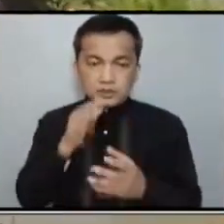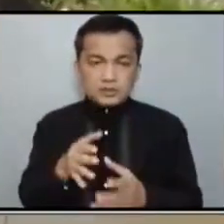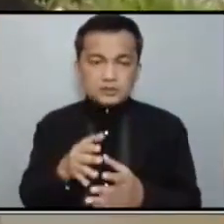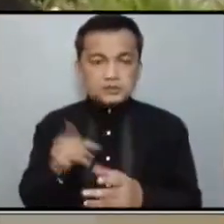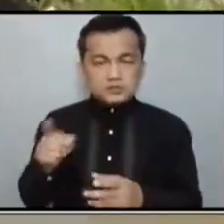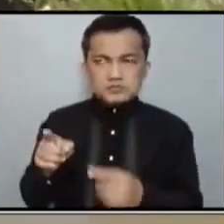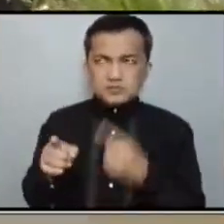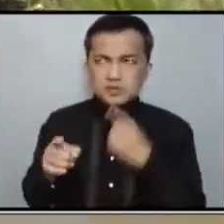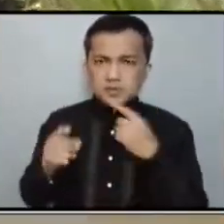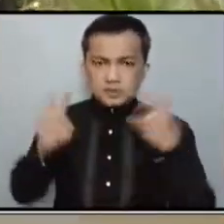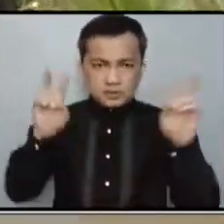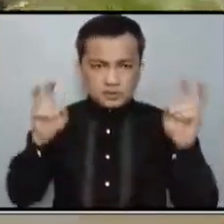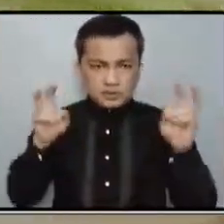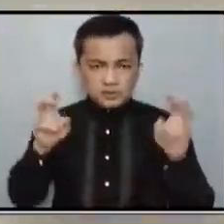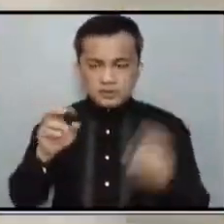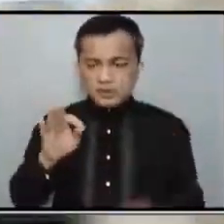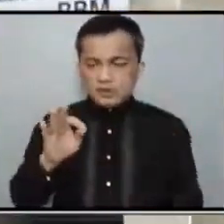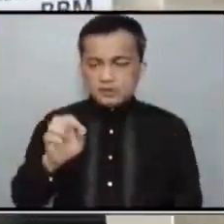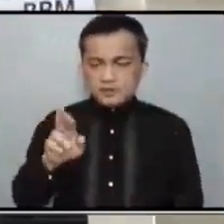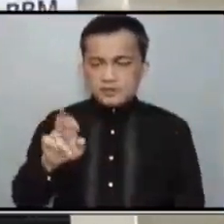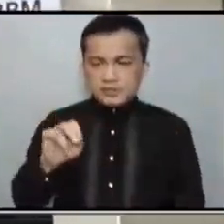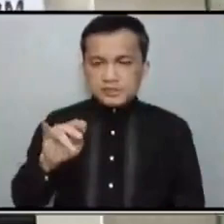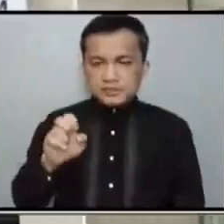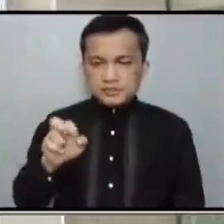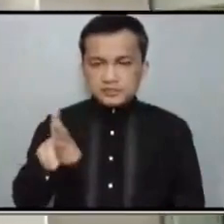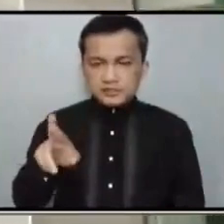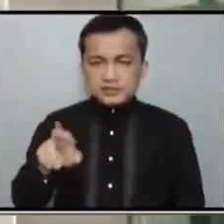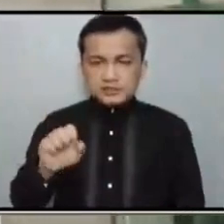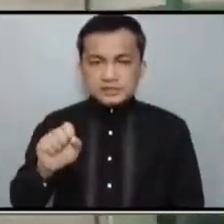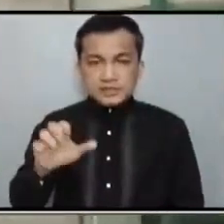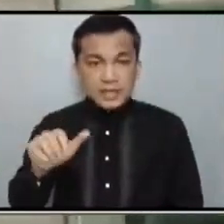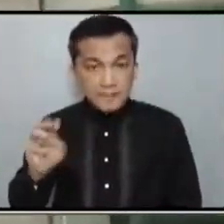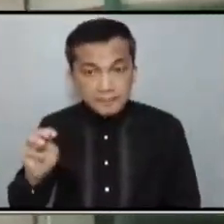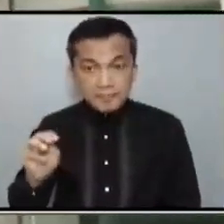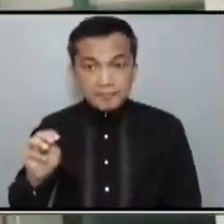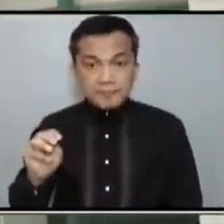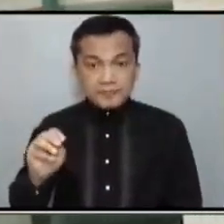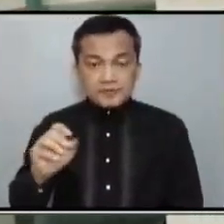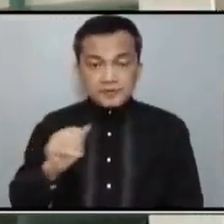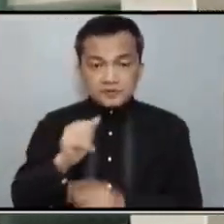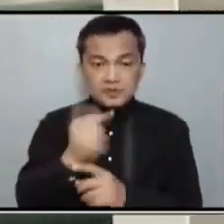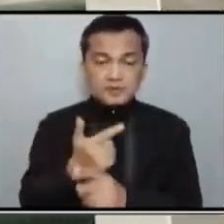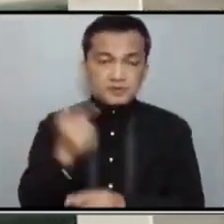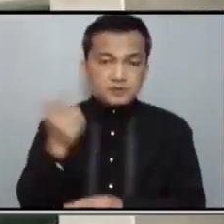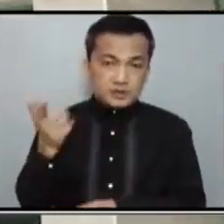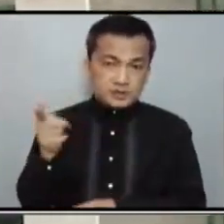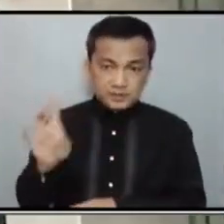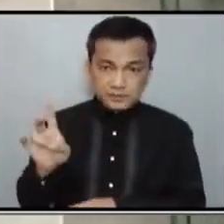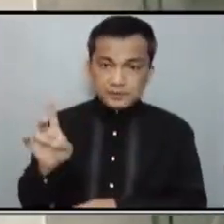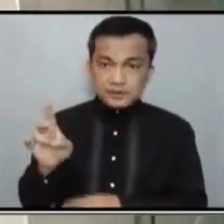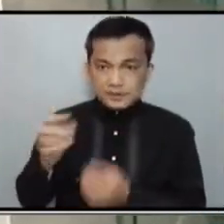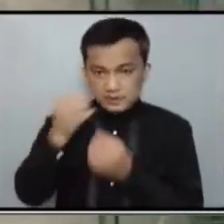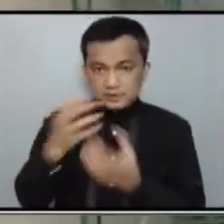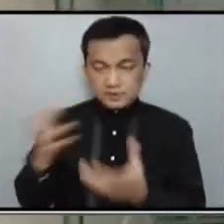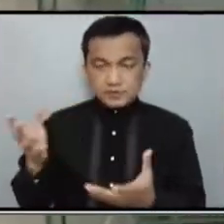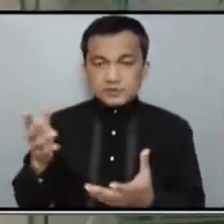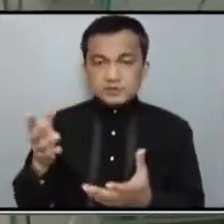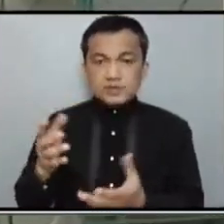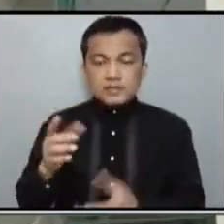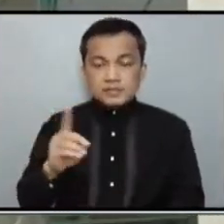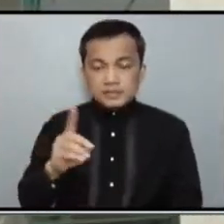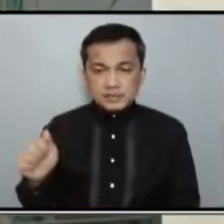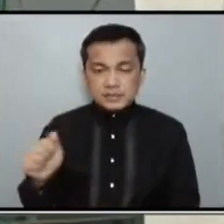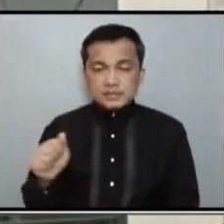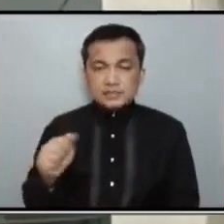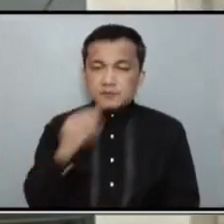umanong fertilizer scam. Nitong April 27 kasi, inisyo ng Department of Agriculture ang Memorandum